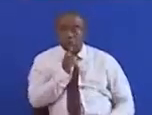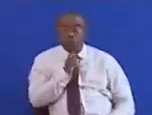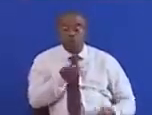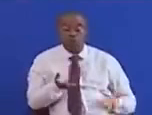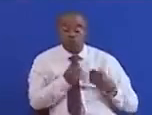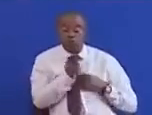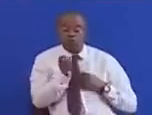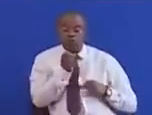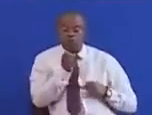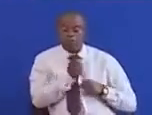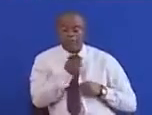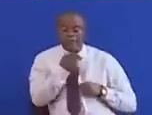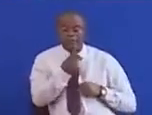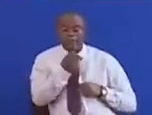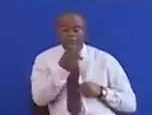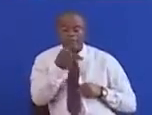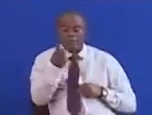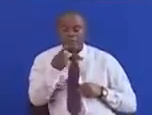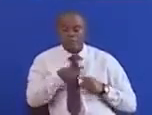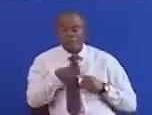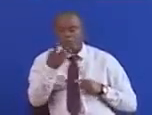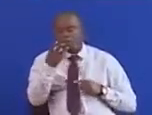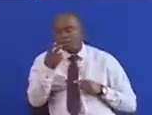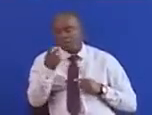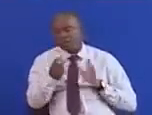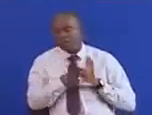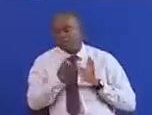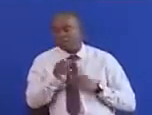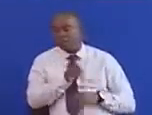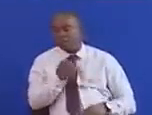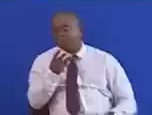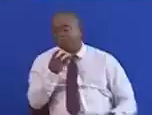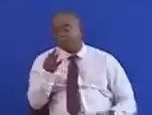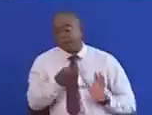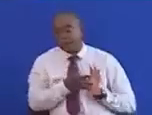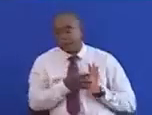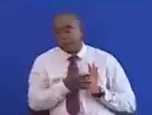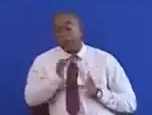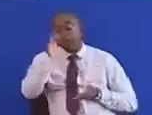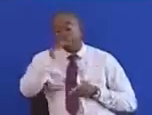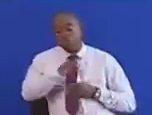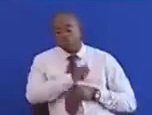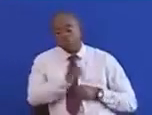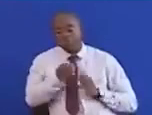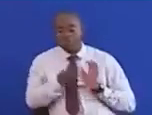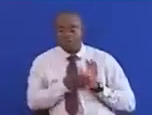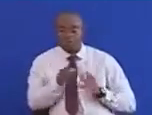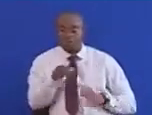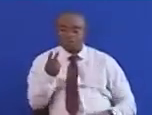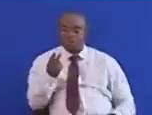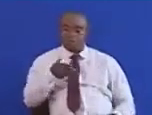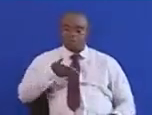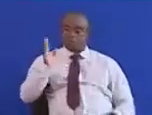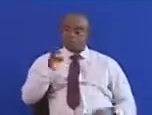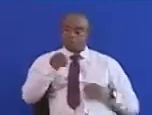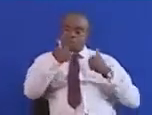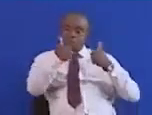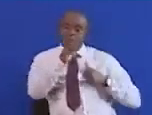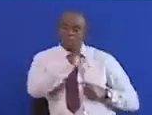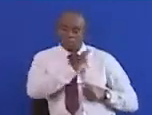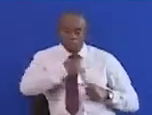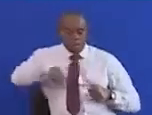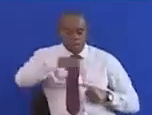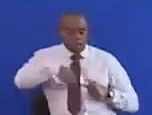wanahitajika 131,547, lakini waliopo ni 48, upungufu 82. Serikali imetangaza ajira,